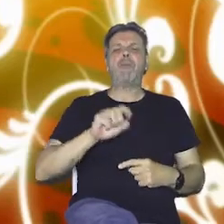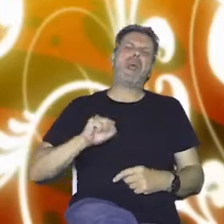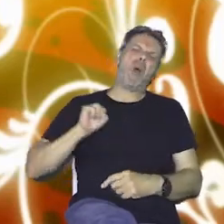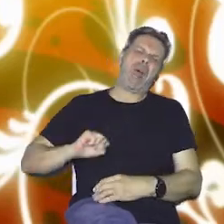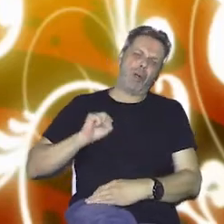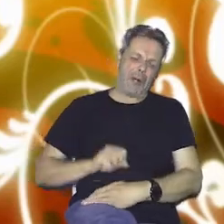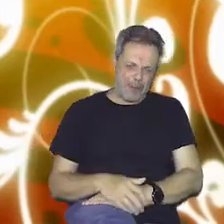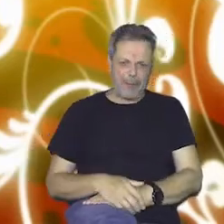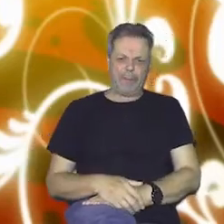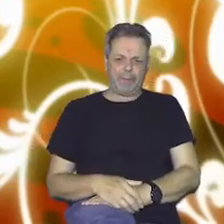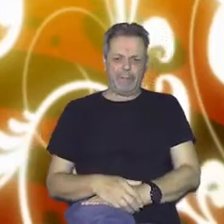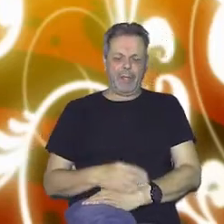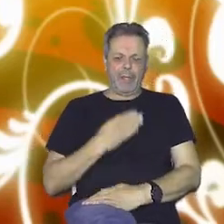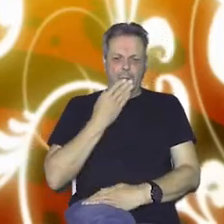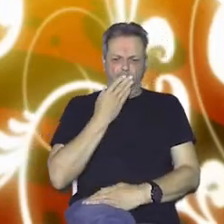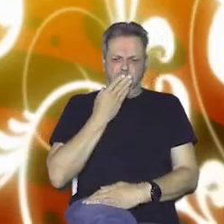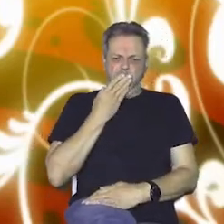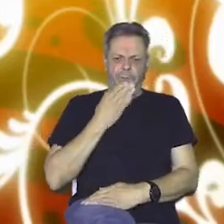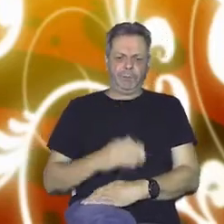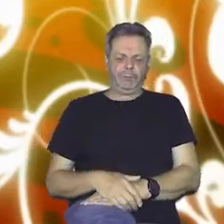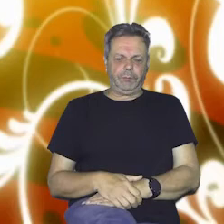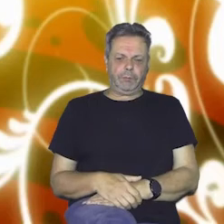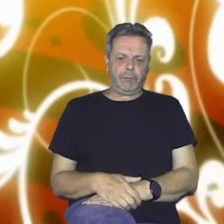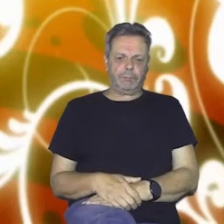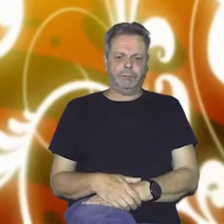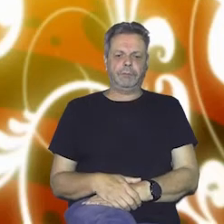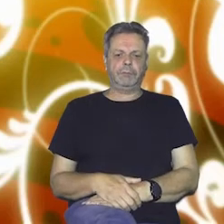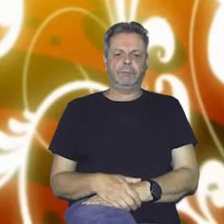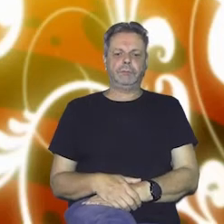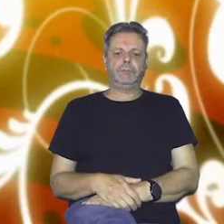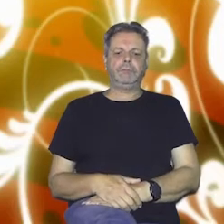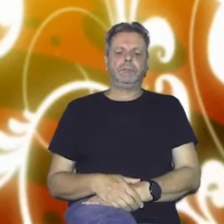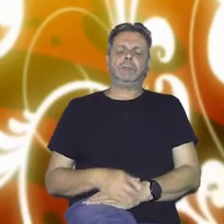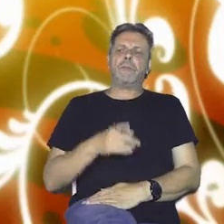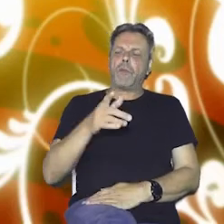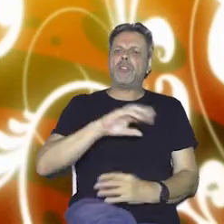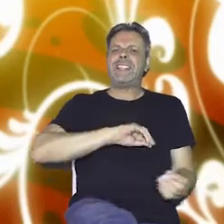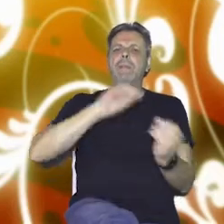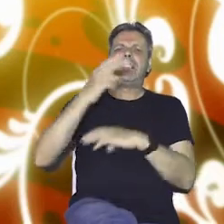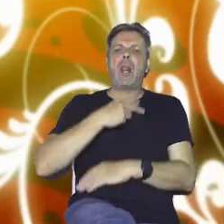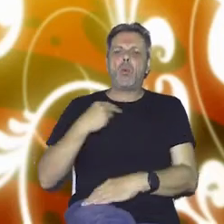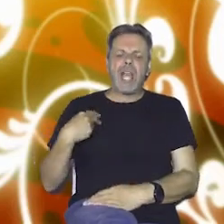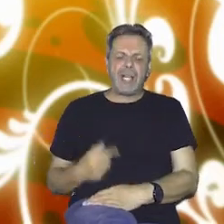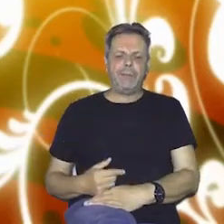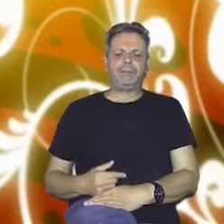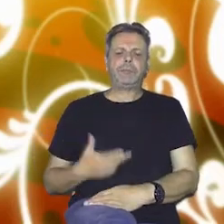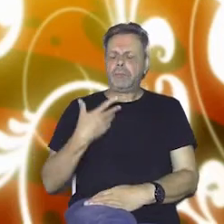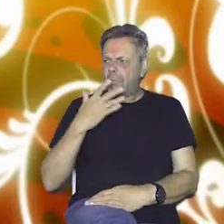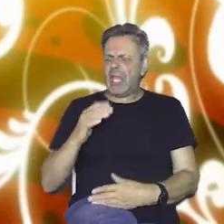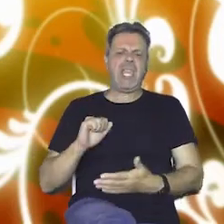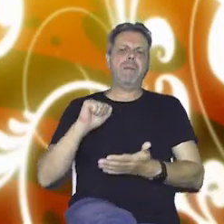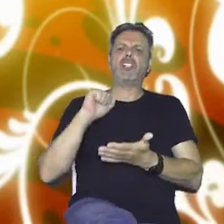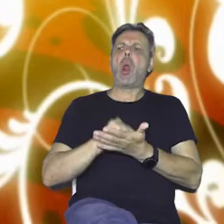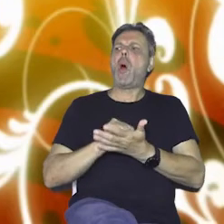Da. Znači, to sam htjela reći, 92. tamo, onda se seliš u Zagreb i nastavljaš